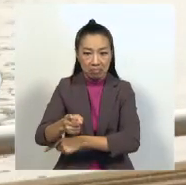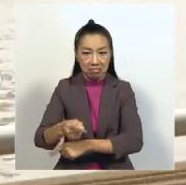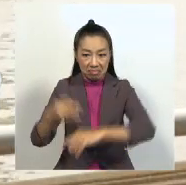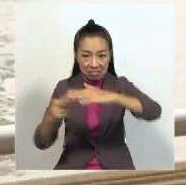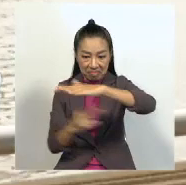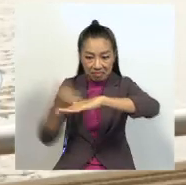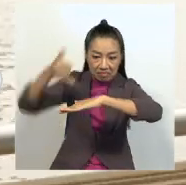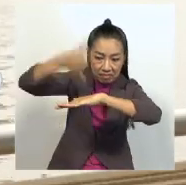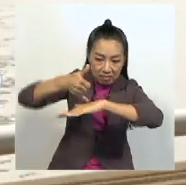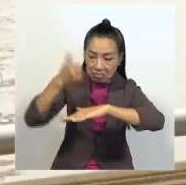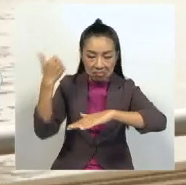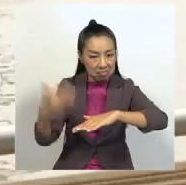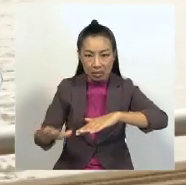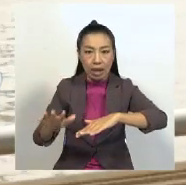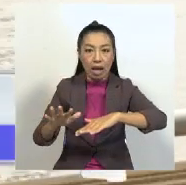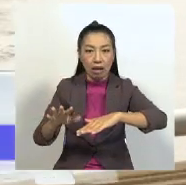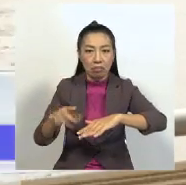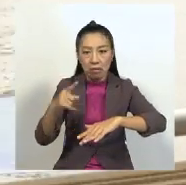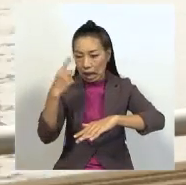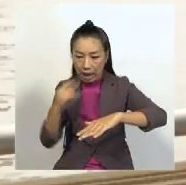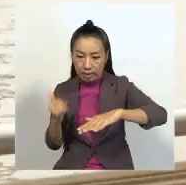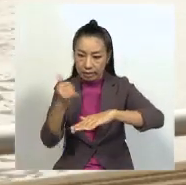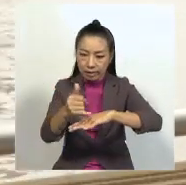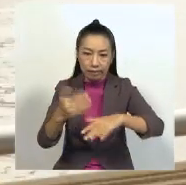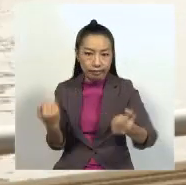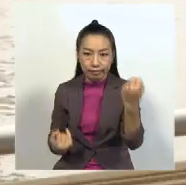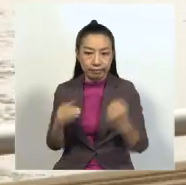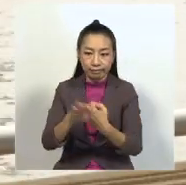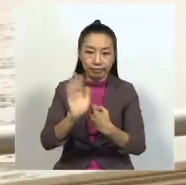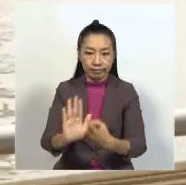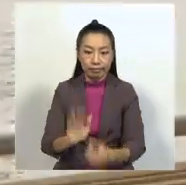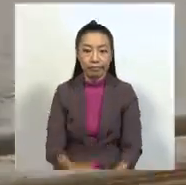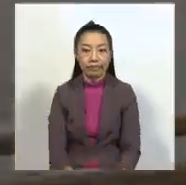พิธีจริงจะไม่อนุญาตให้มีการขึ้นสะพานได้ค่ะ